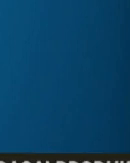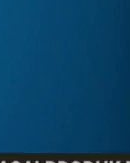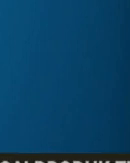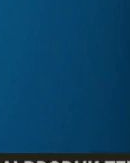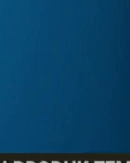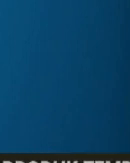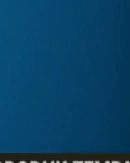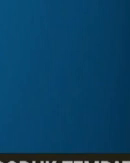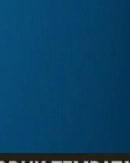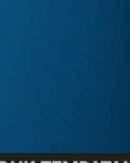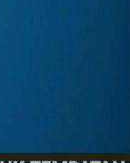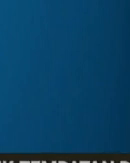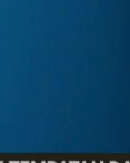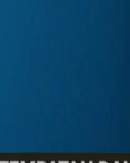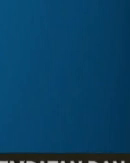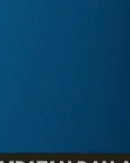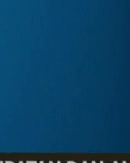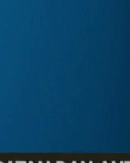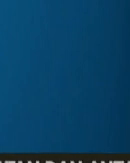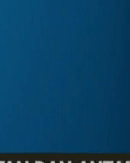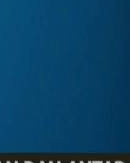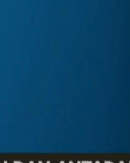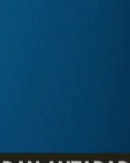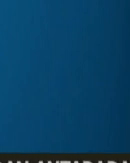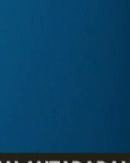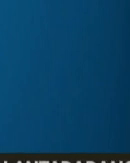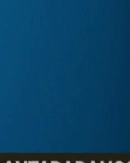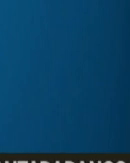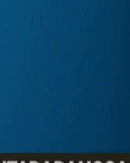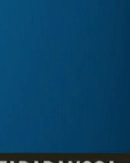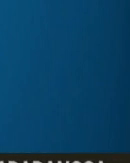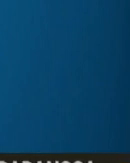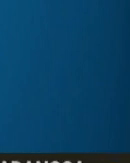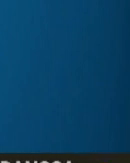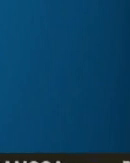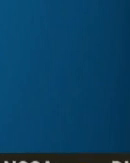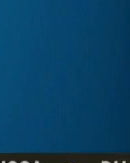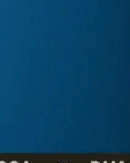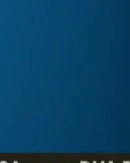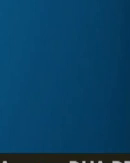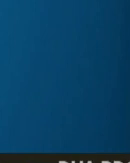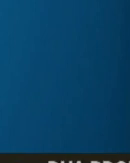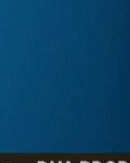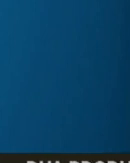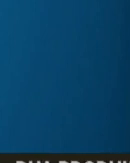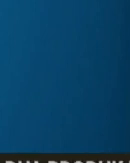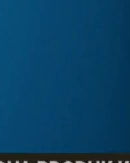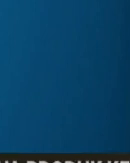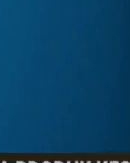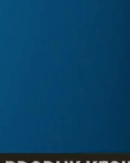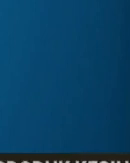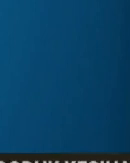Brunei Darussalam orang ramai yang telah membeli atau memakan produk-produk tersebut adalah dinasehatkan untuk memberhentikan